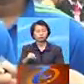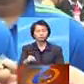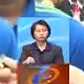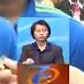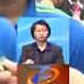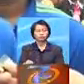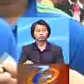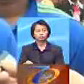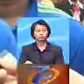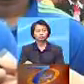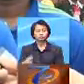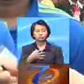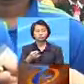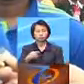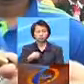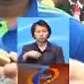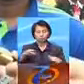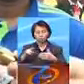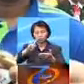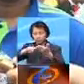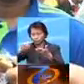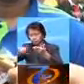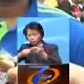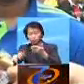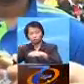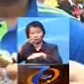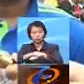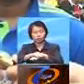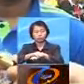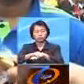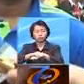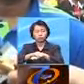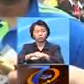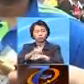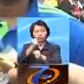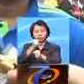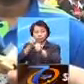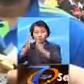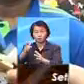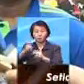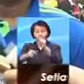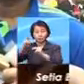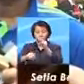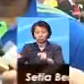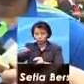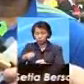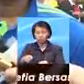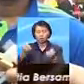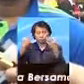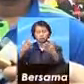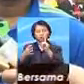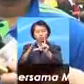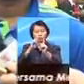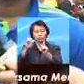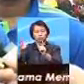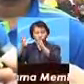Selain itu, juga buat pemeriksaan ke atas pekerja binaan sebanyak 300 orang.